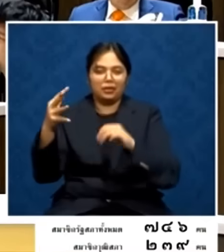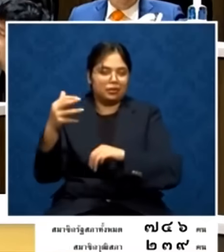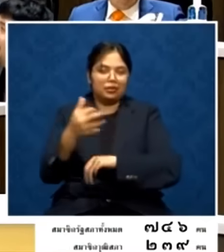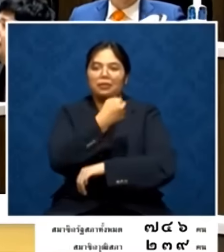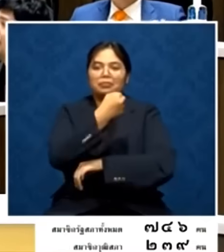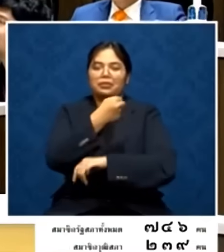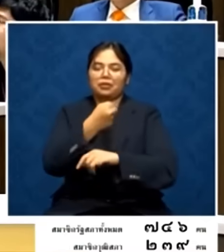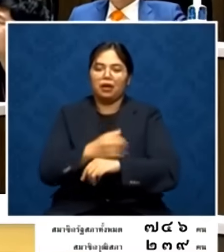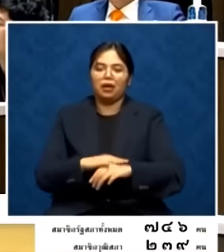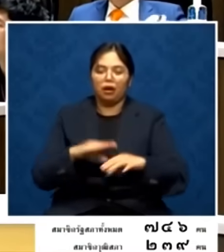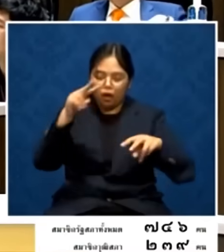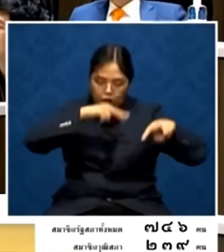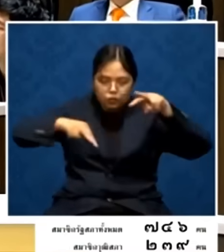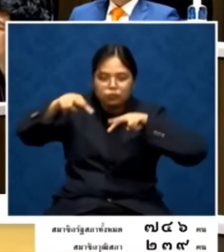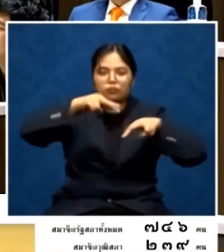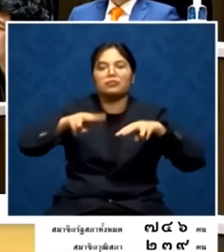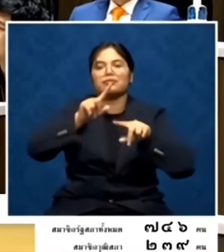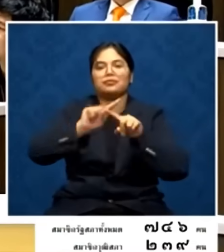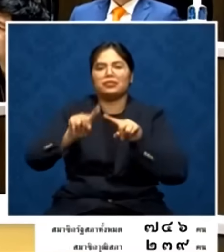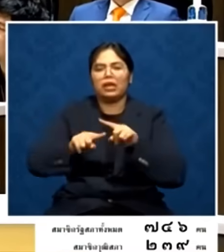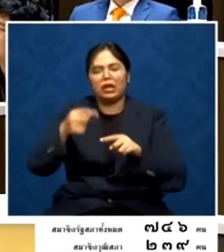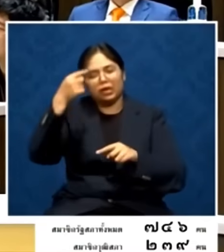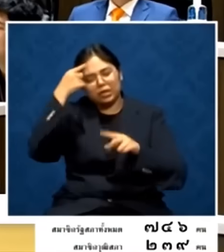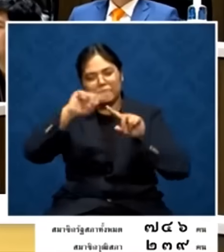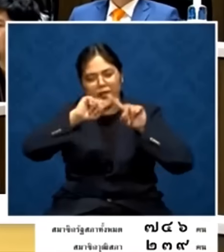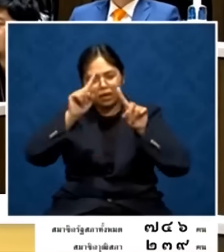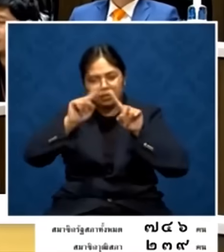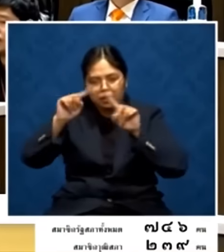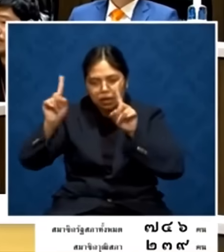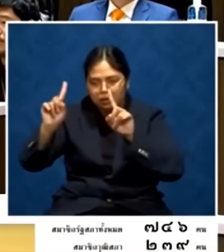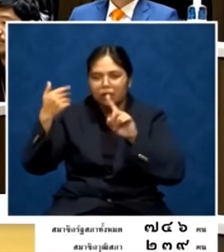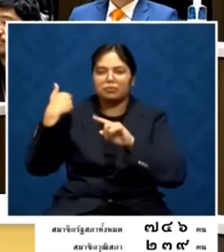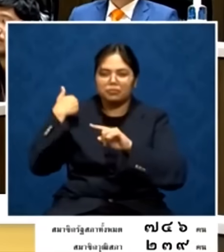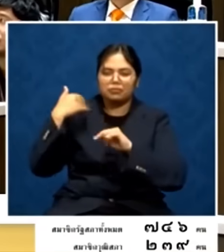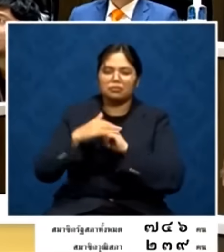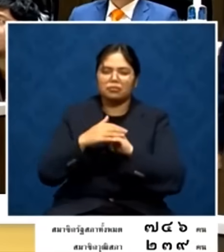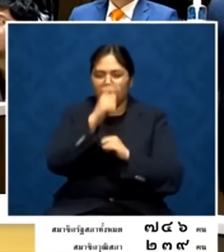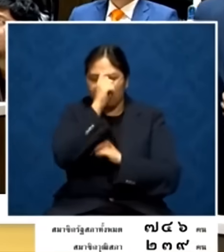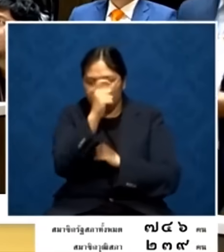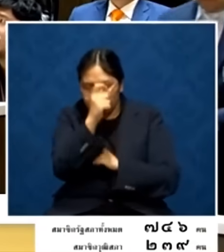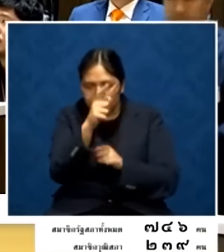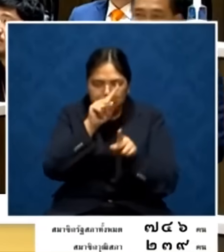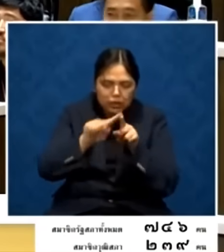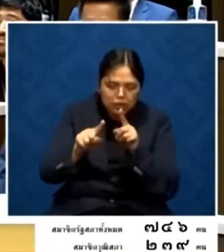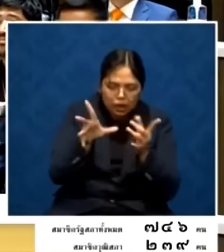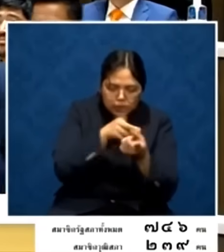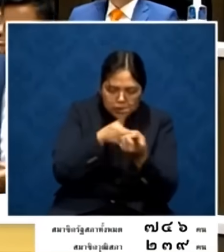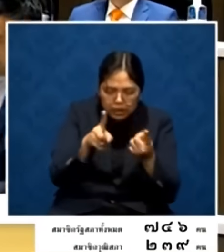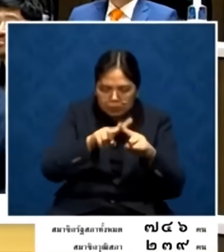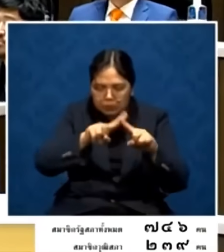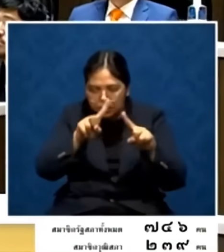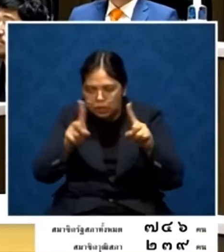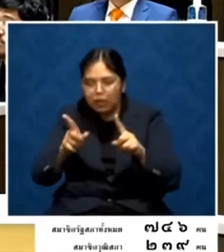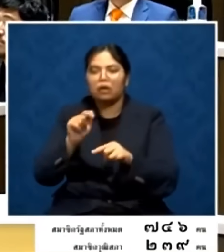ขียนรัฐธรรมนูญใหม่เรื่องยกเลิกเกณฑ์ทหารเรื่องแปลงกองทัพเป็นคณะยี่เกหลากหลายทางเ